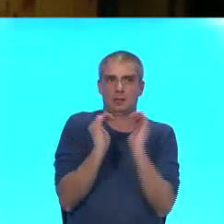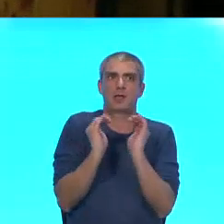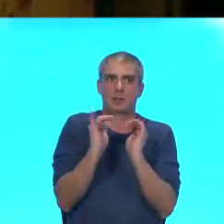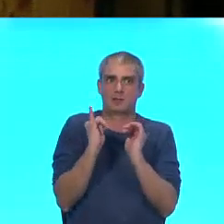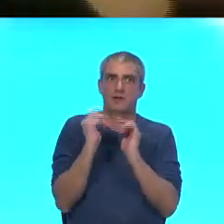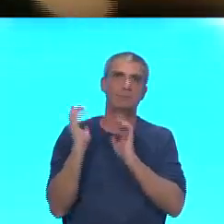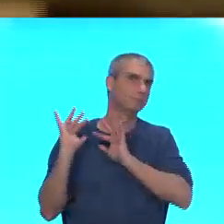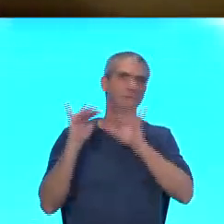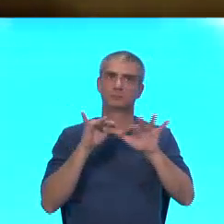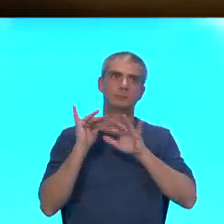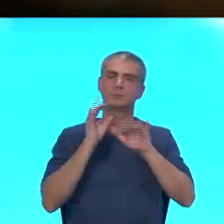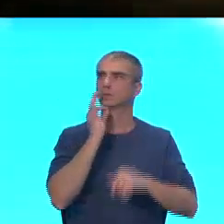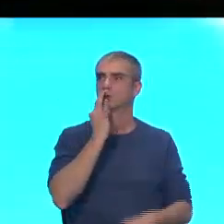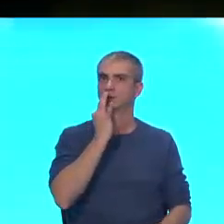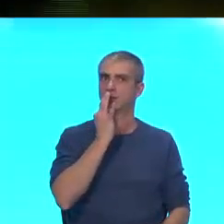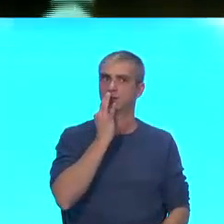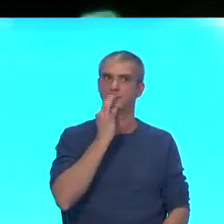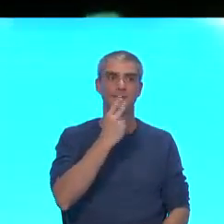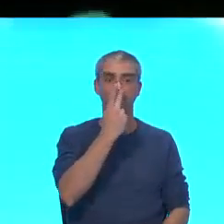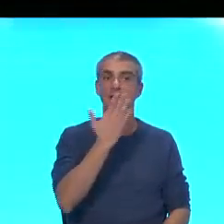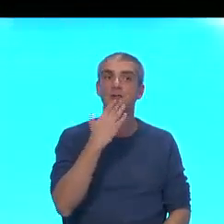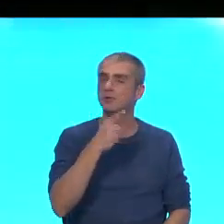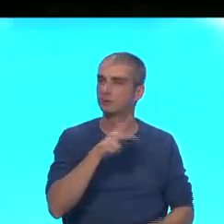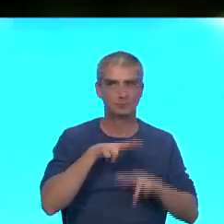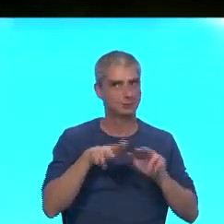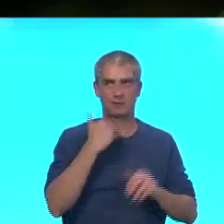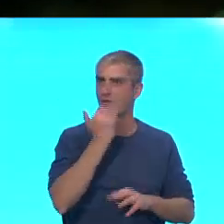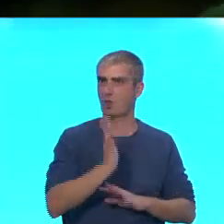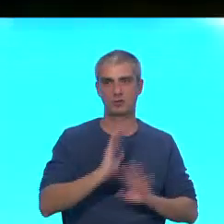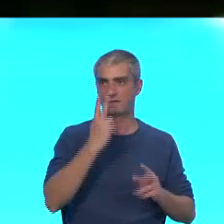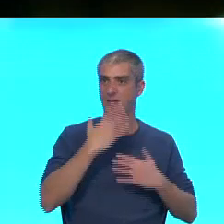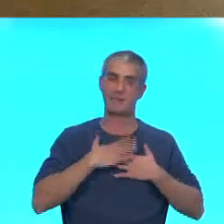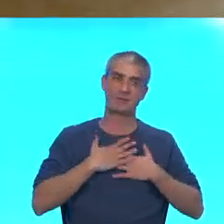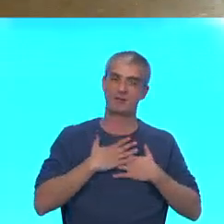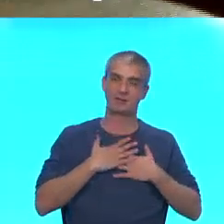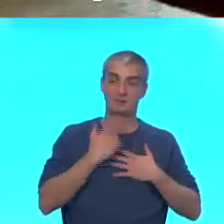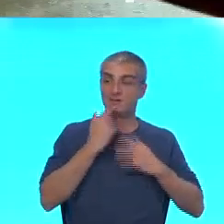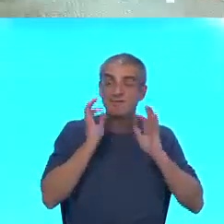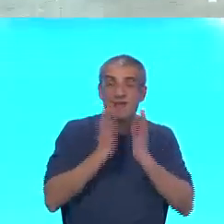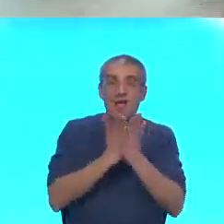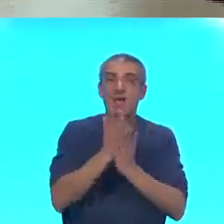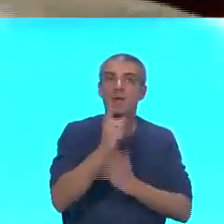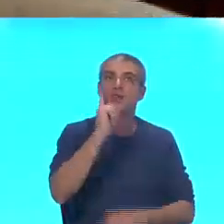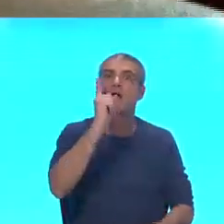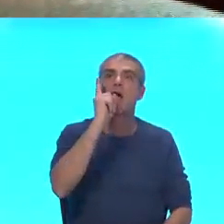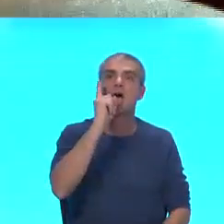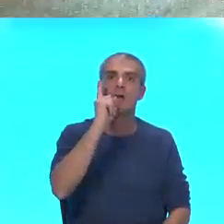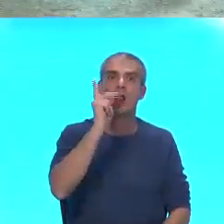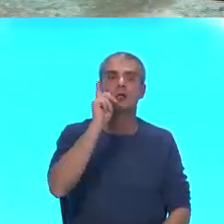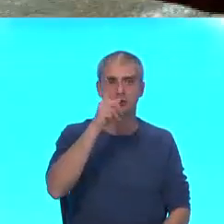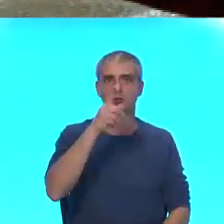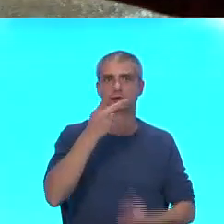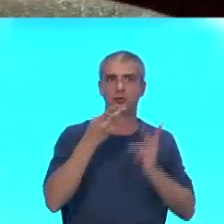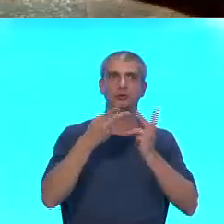מביא לכאן את הנוער. תראה, ירושלים במצב לא טוב בעיניי, מתחדמת, אבל יש עלייה